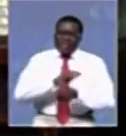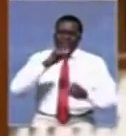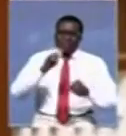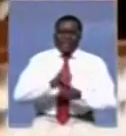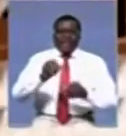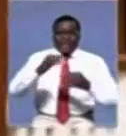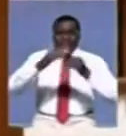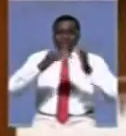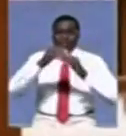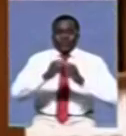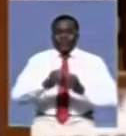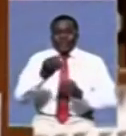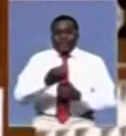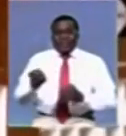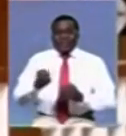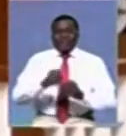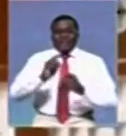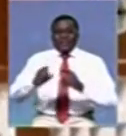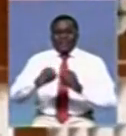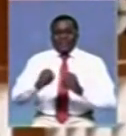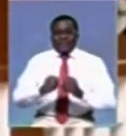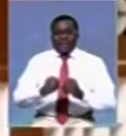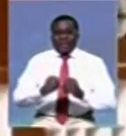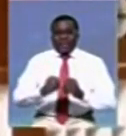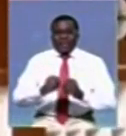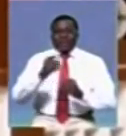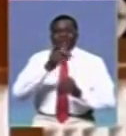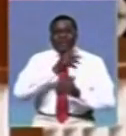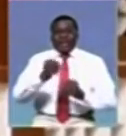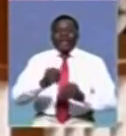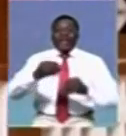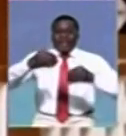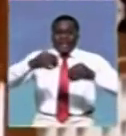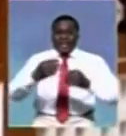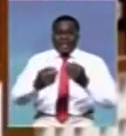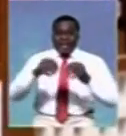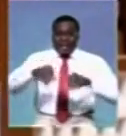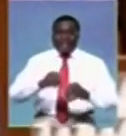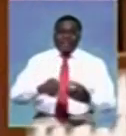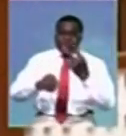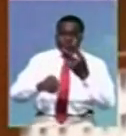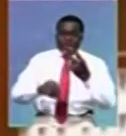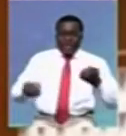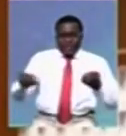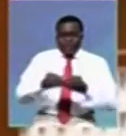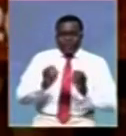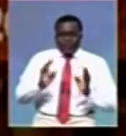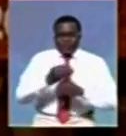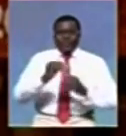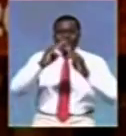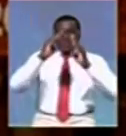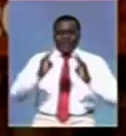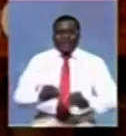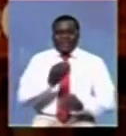bureau magasin et équipement à l'EM Kika. Il y a un module de 3 salles de classe plus bureau magasin et